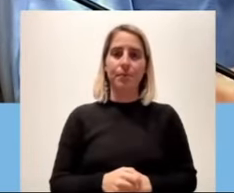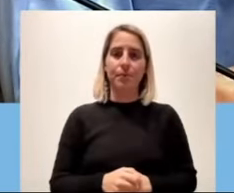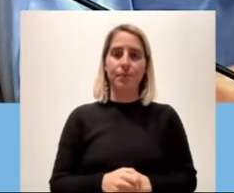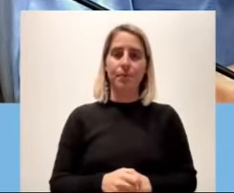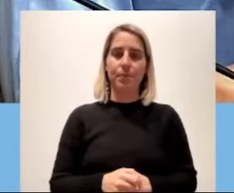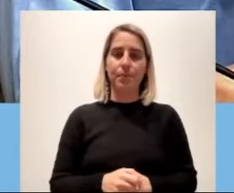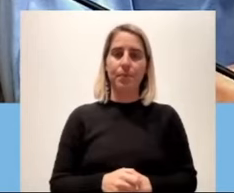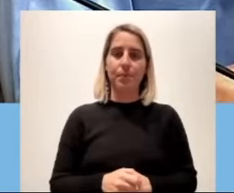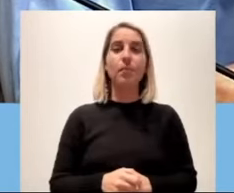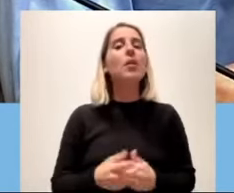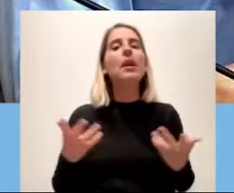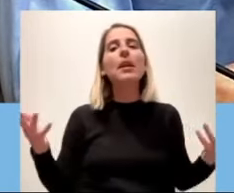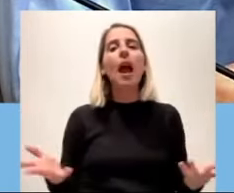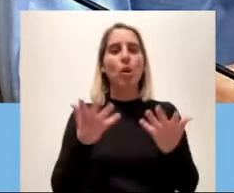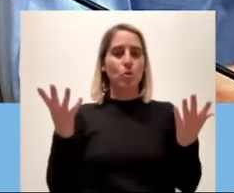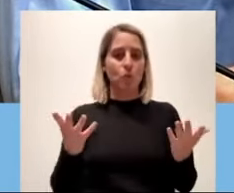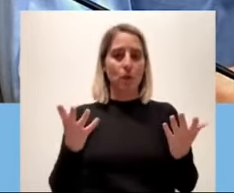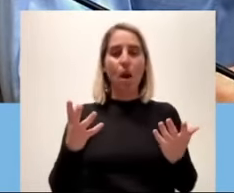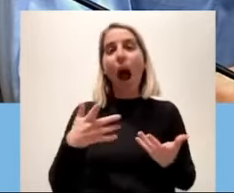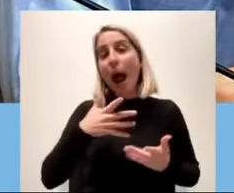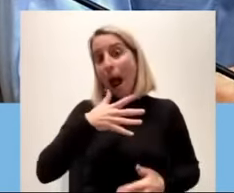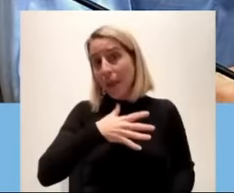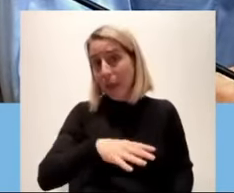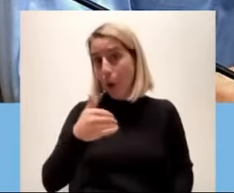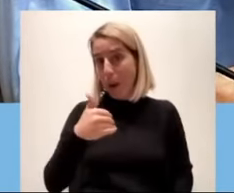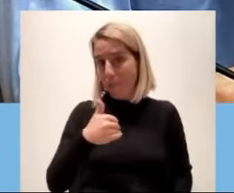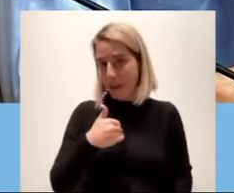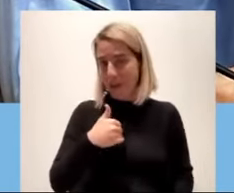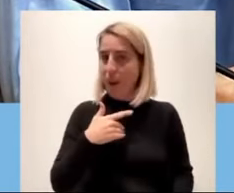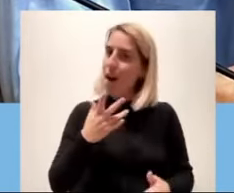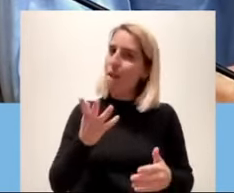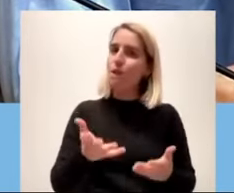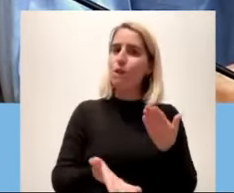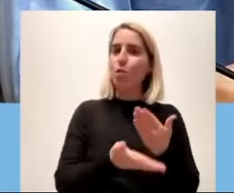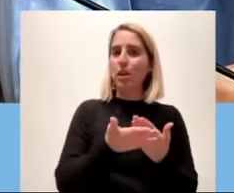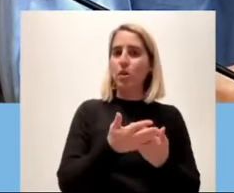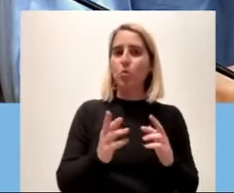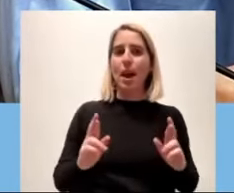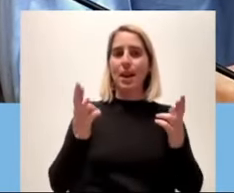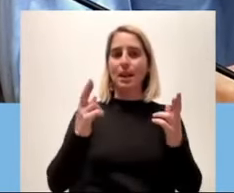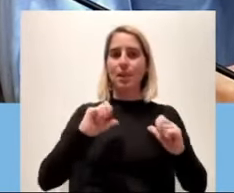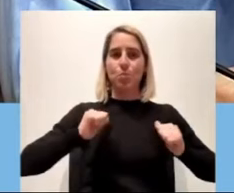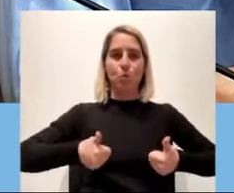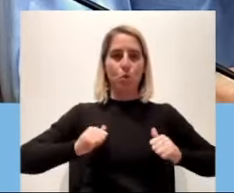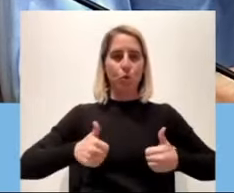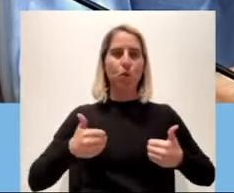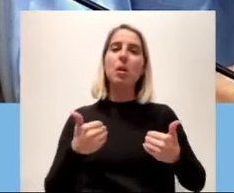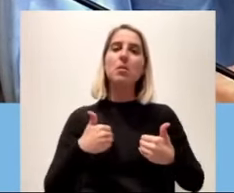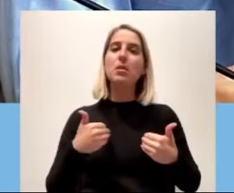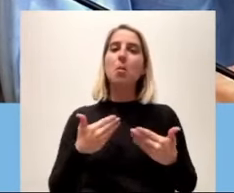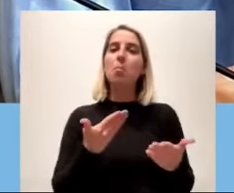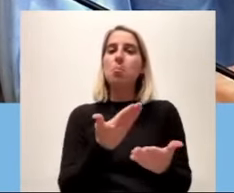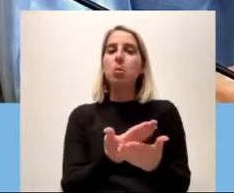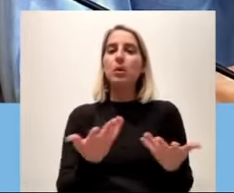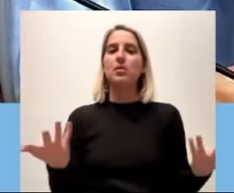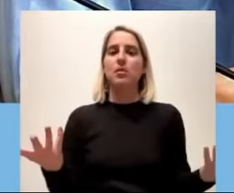Και εν πάση περιπτώσει, αν θέλουμε να συμβάλλουμε σε ενεργητικές πρωτοβουλίες, εμείς θα προτείναμε